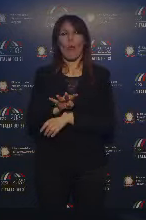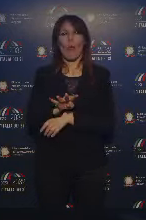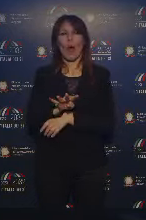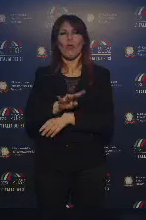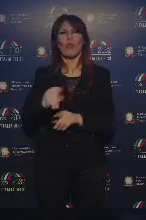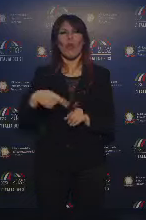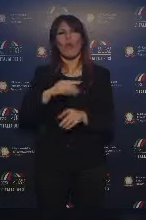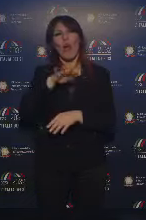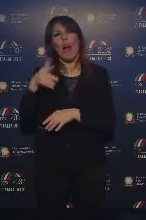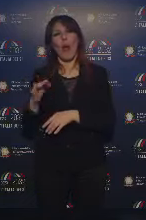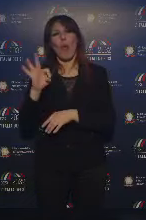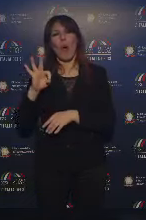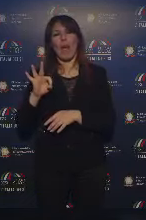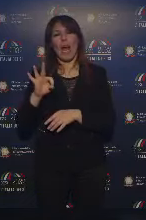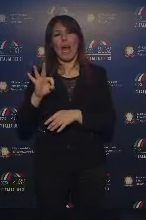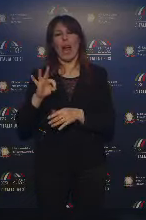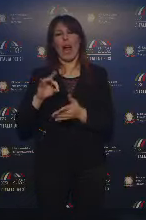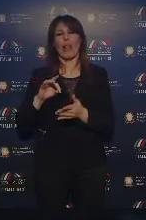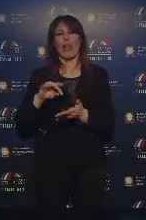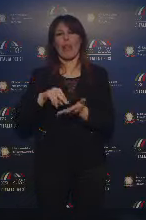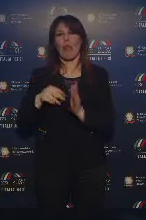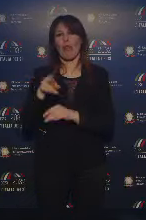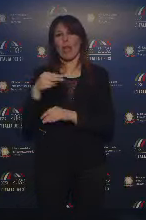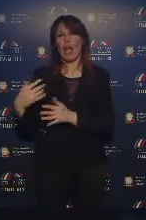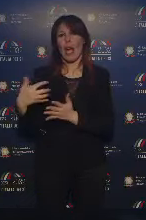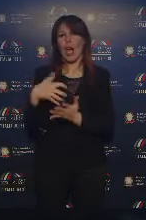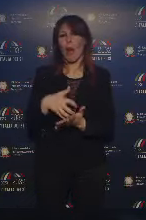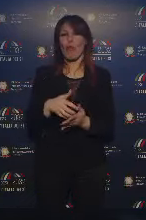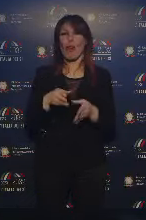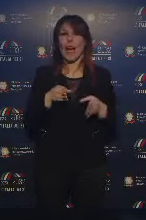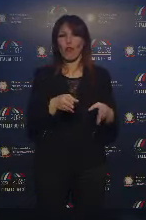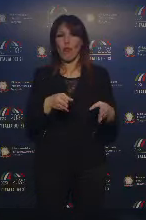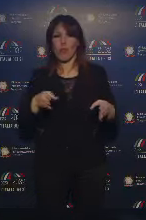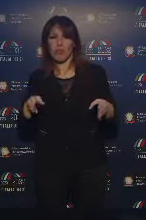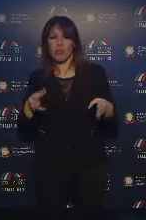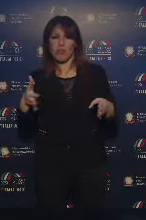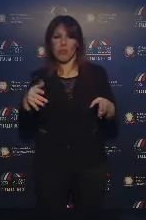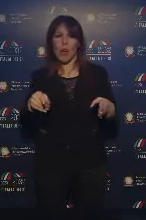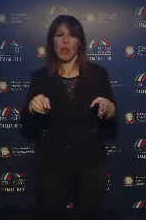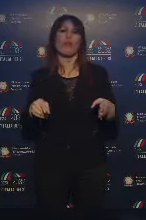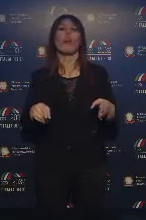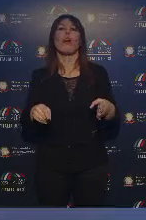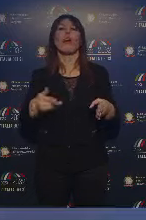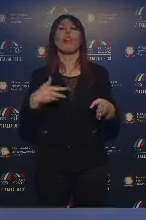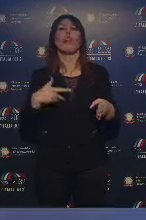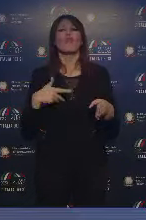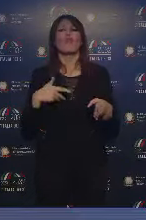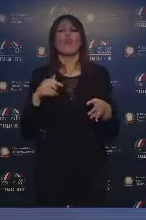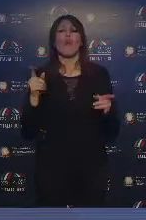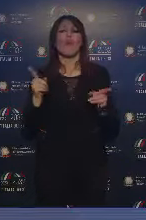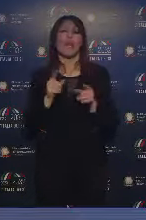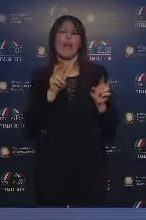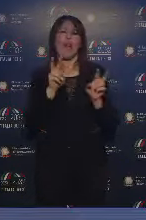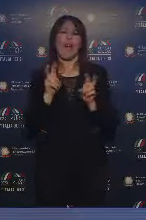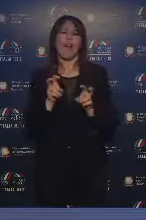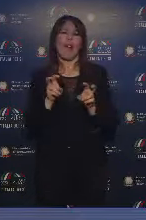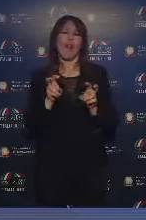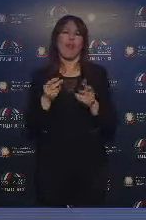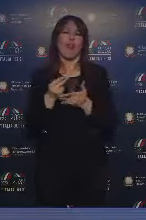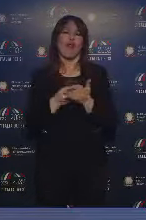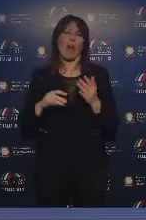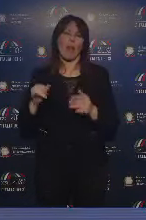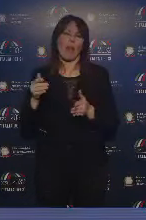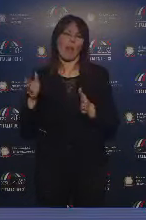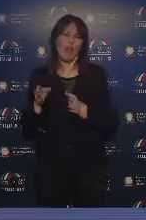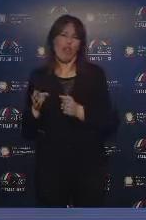altri 40 per l'ampliamento della carreggiata Questo è un breve Focus poi non sono entrato in progetti minori sulle